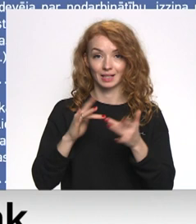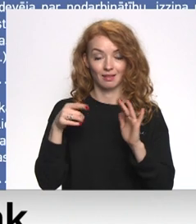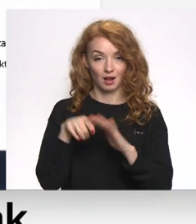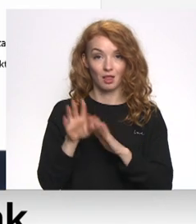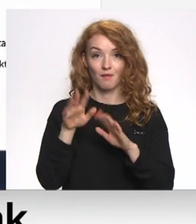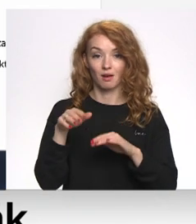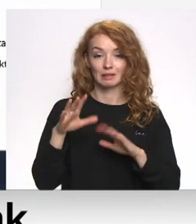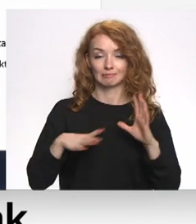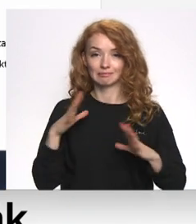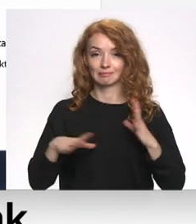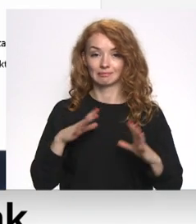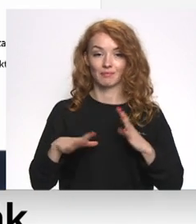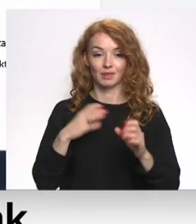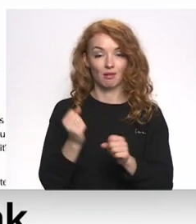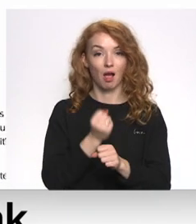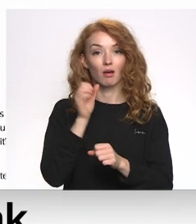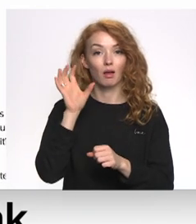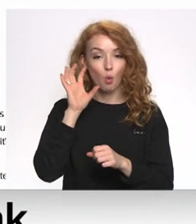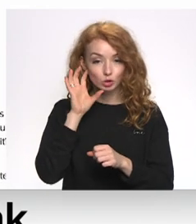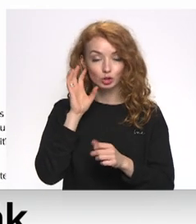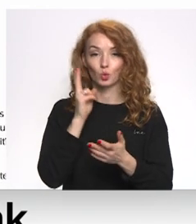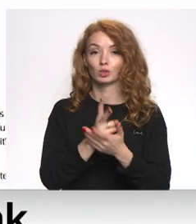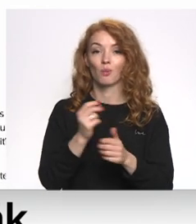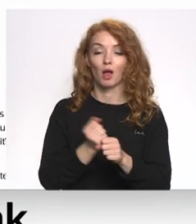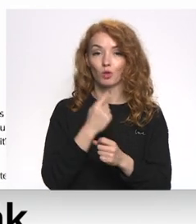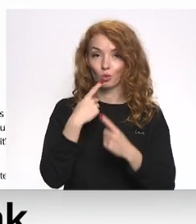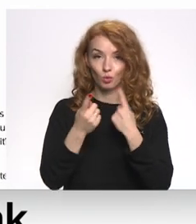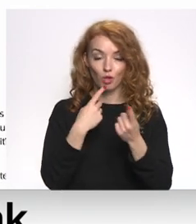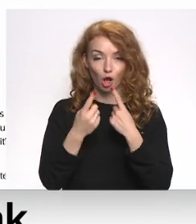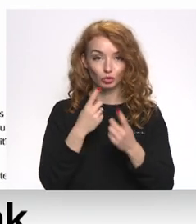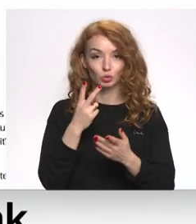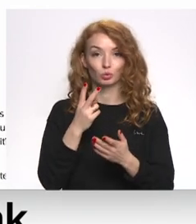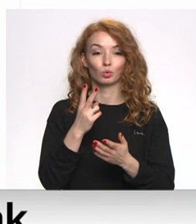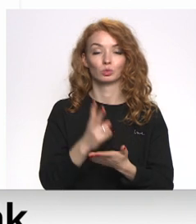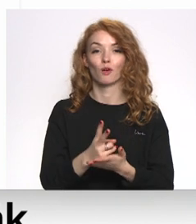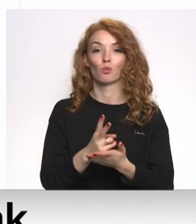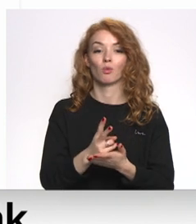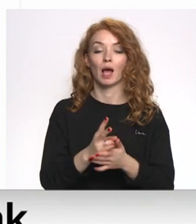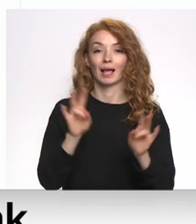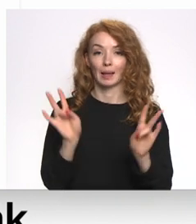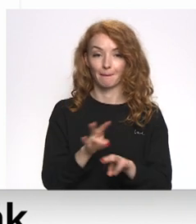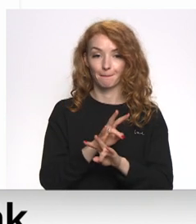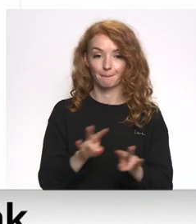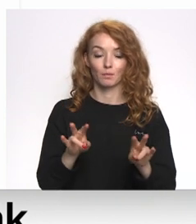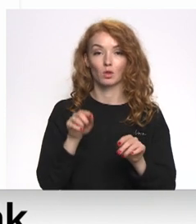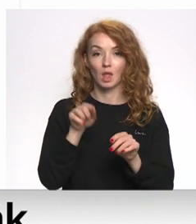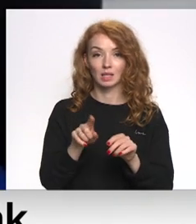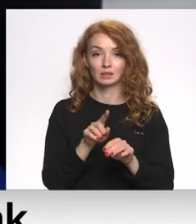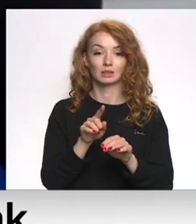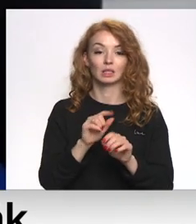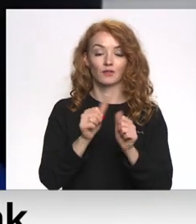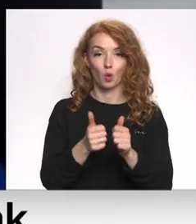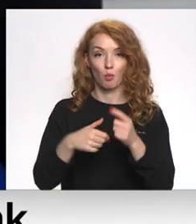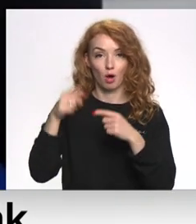trenēties gan klausīšanās uzdevumus, gan runāšanas uzdevumus, himnu. Viņš mums ir no pagājušā gada